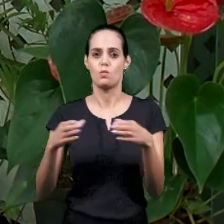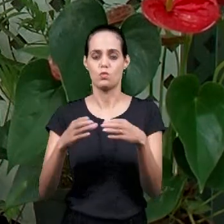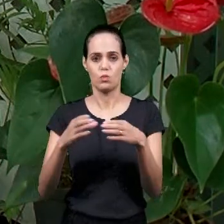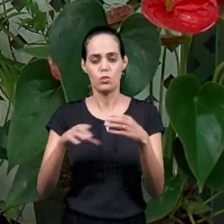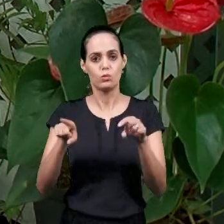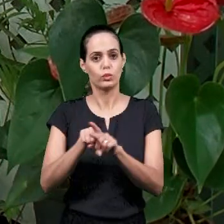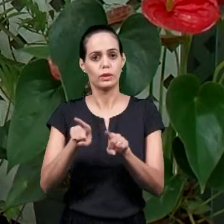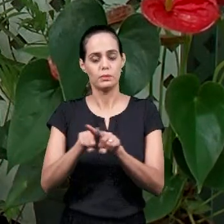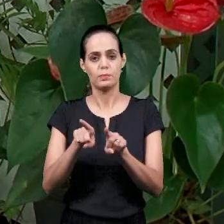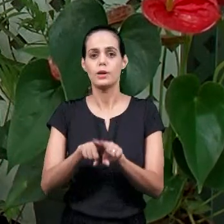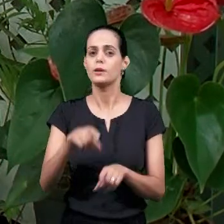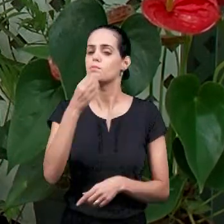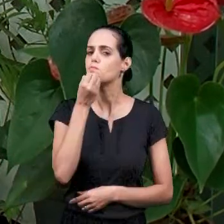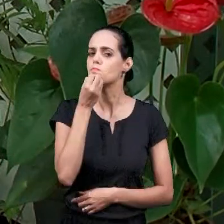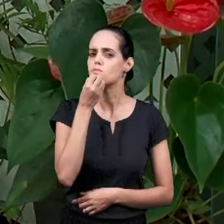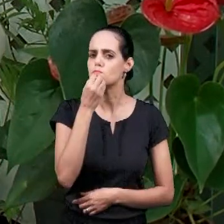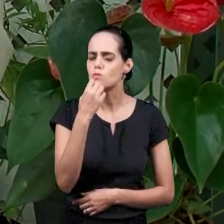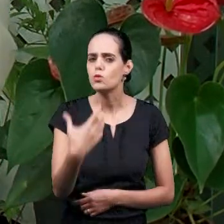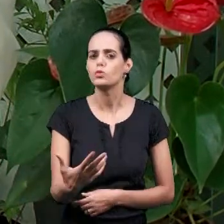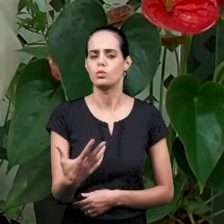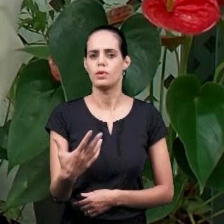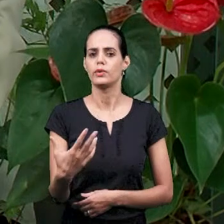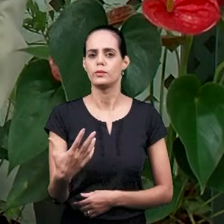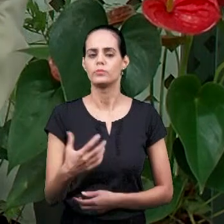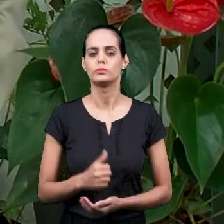Donc, un groupe